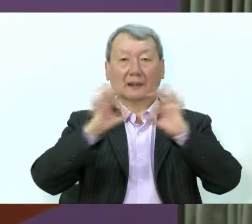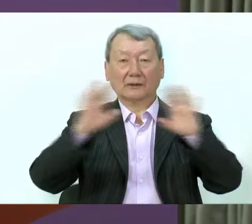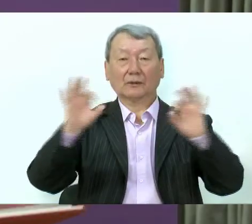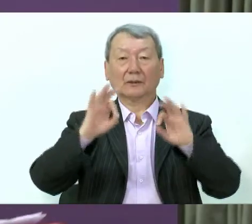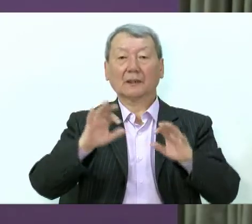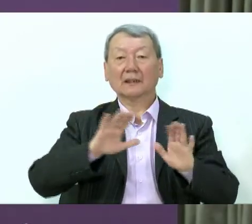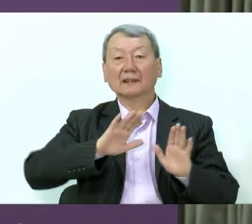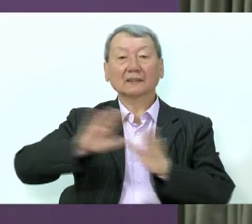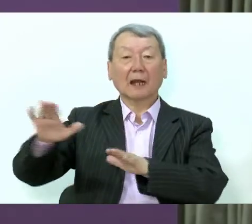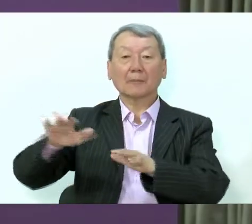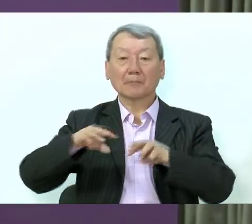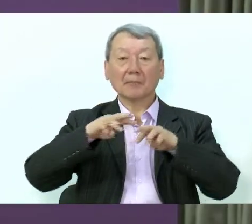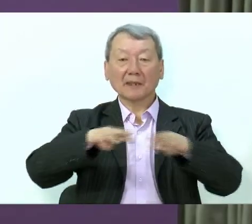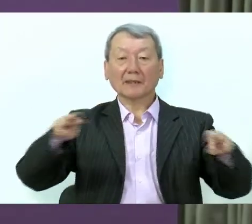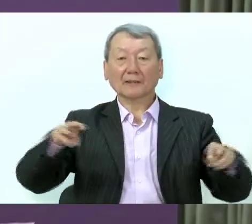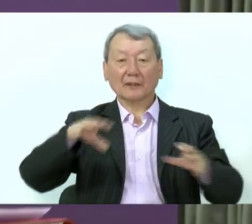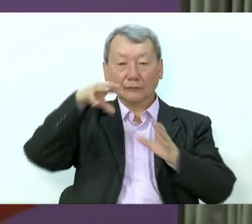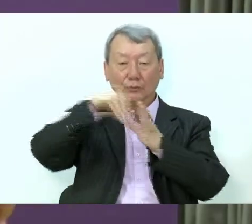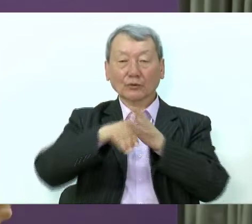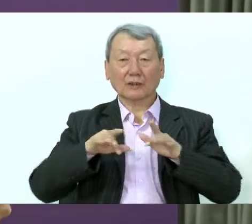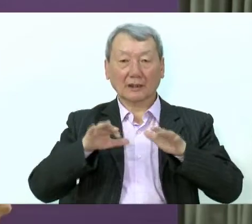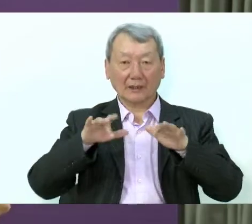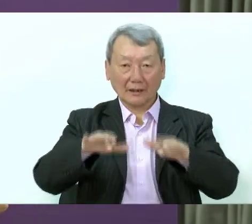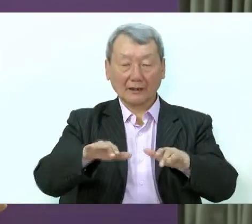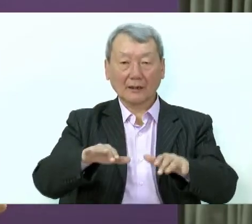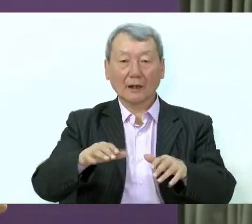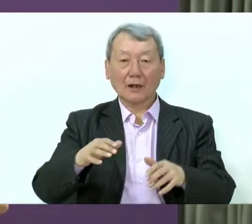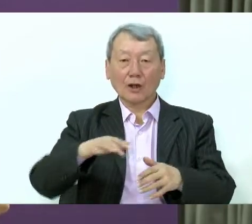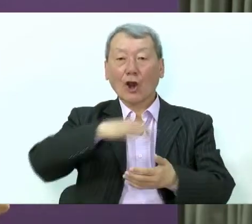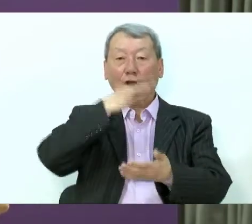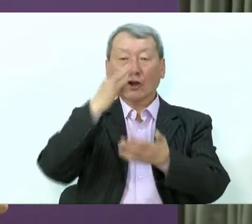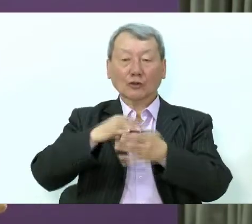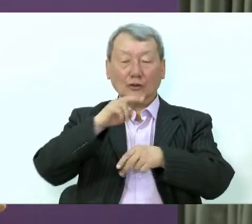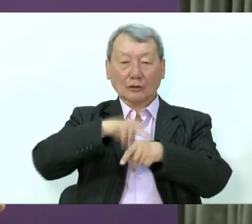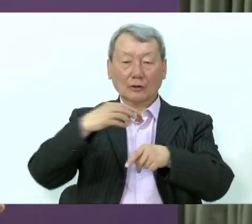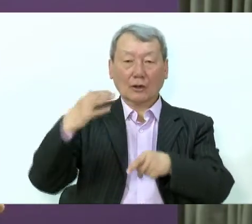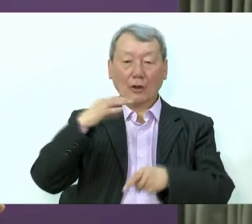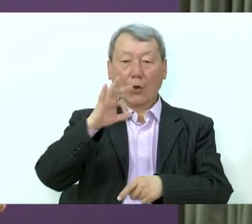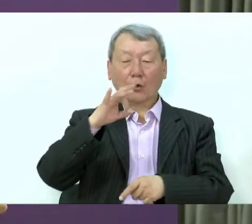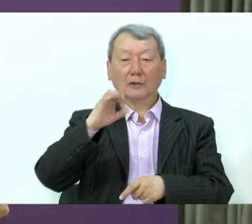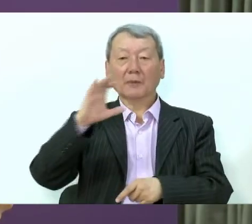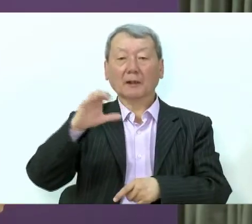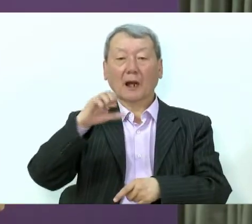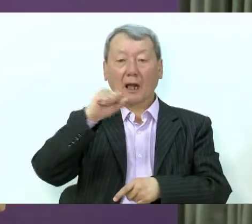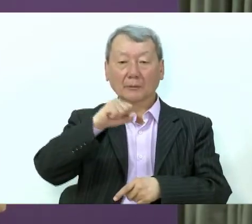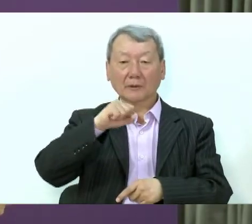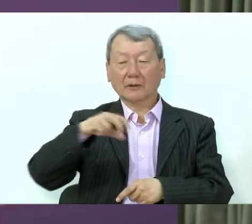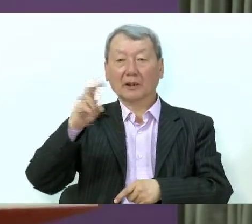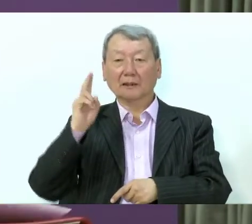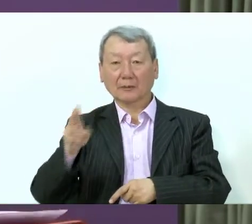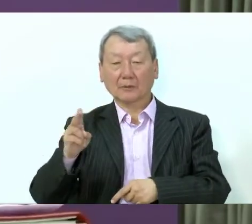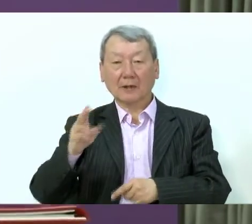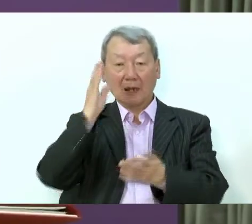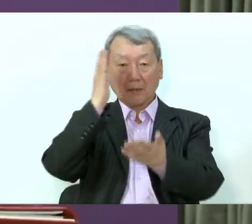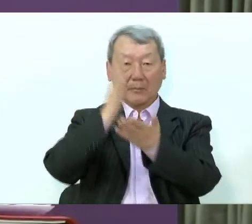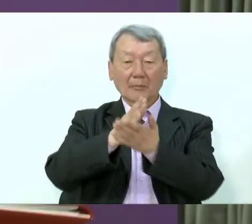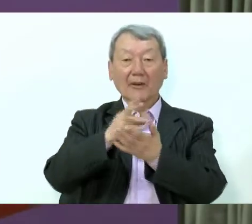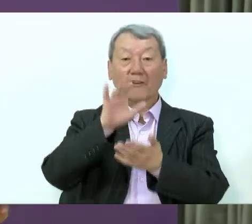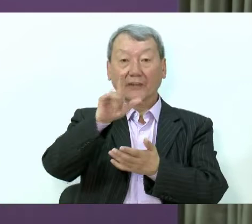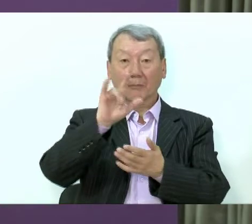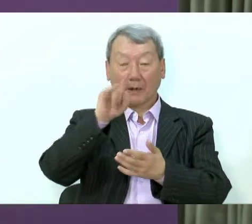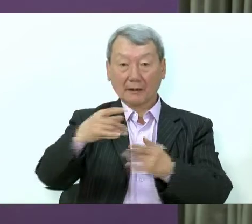проинформировал заместитель министра внутренних дел, комендант города Бишкек Уразалиев Алмазбек Кадырмаевич. Прямой эфир вы